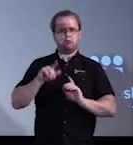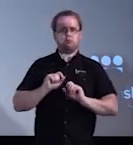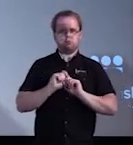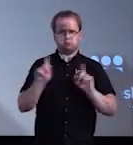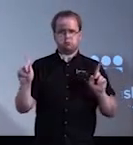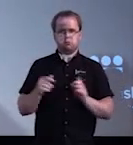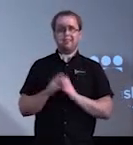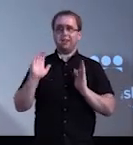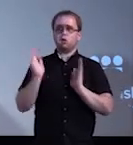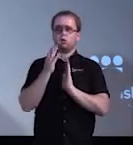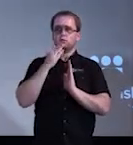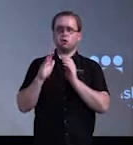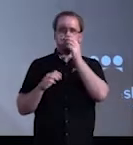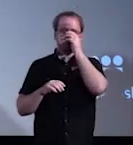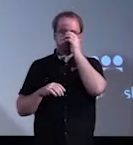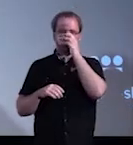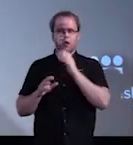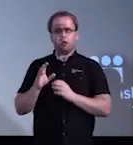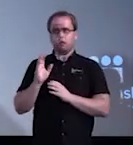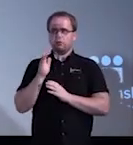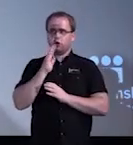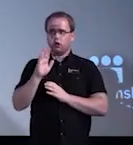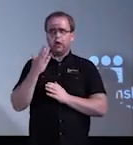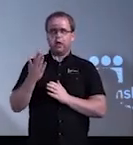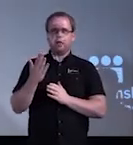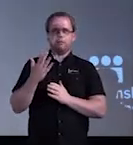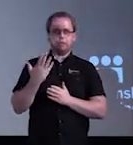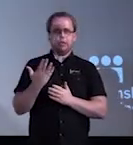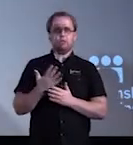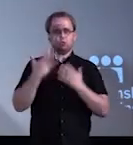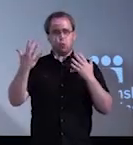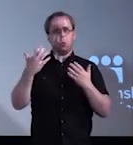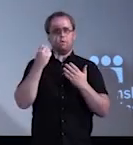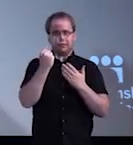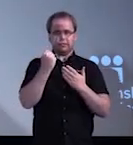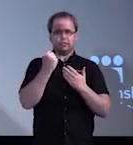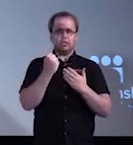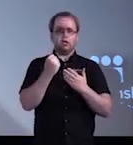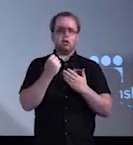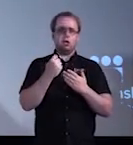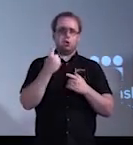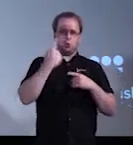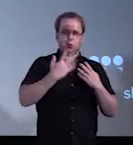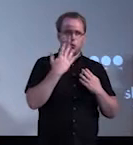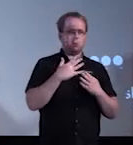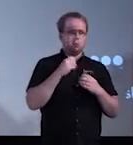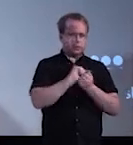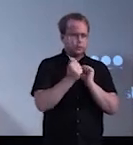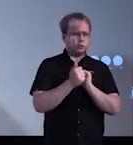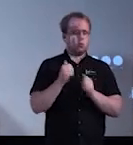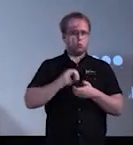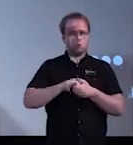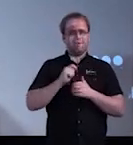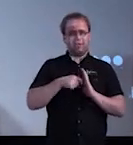Det korta svaret på din fråga, det är en oerhört stor och viktig kulturpolitisk och filmpolitisk fråga. Tack så mycket. Nästa